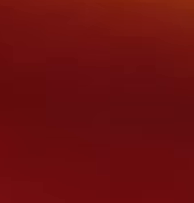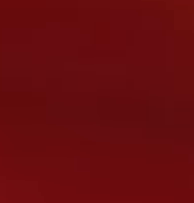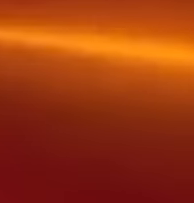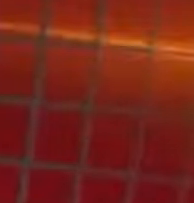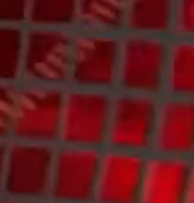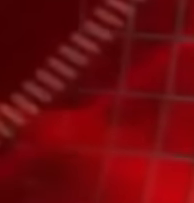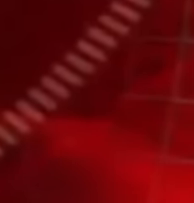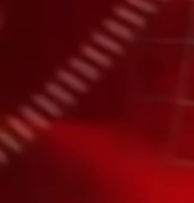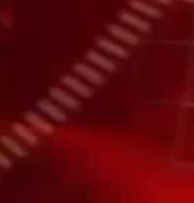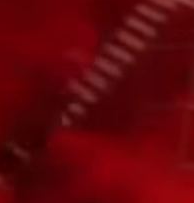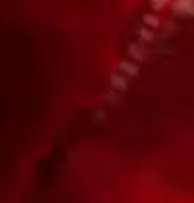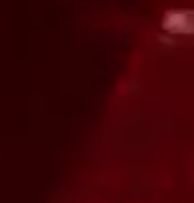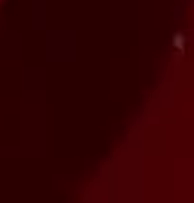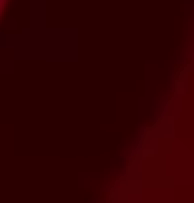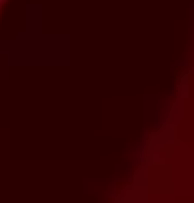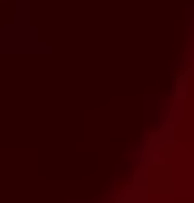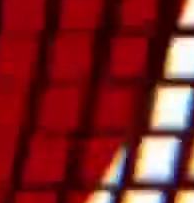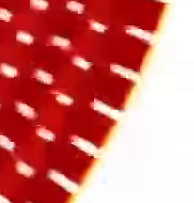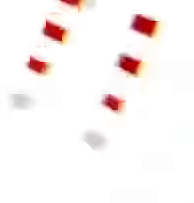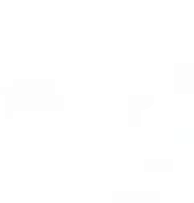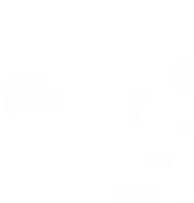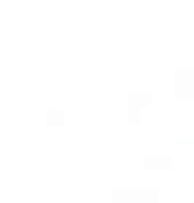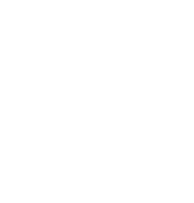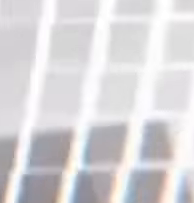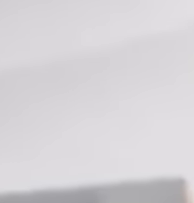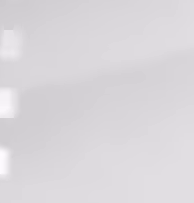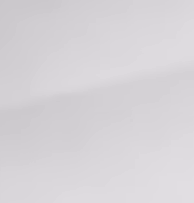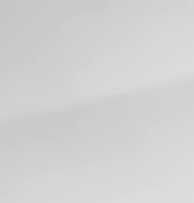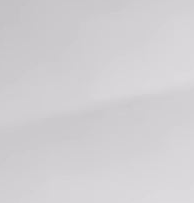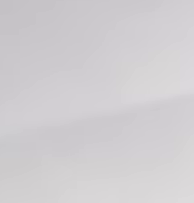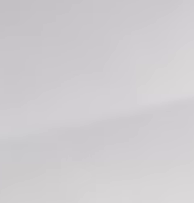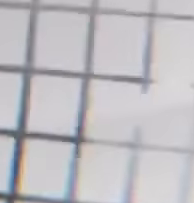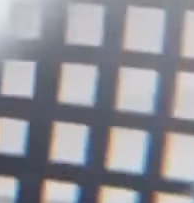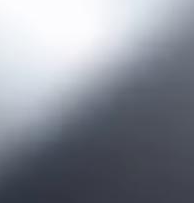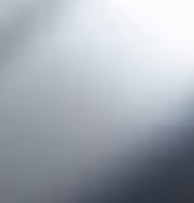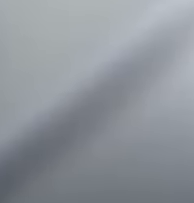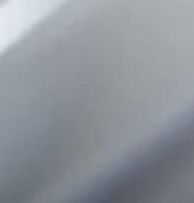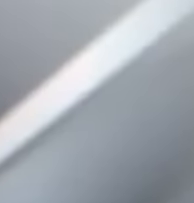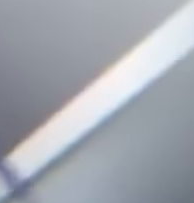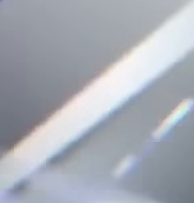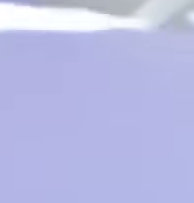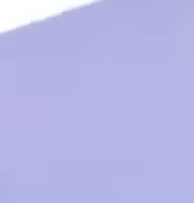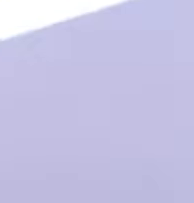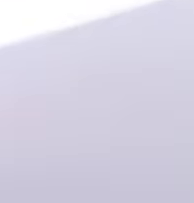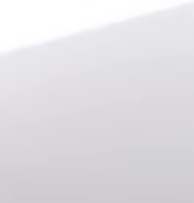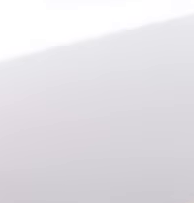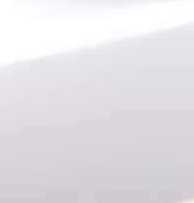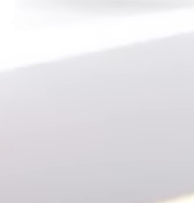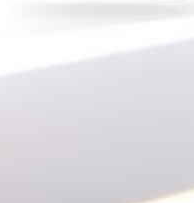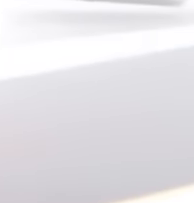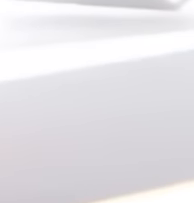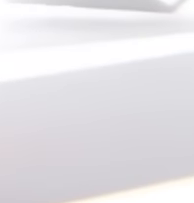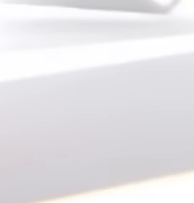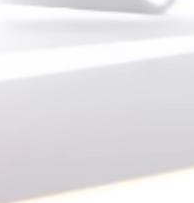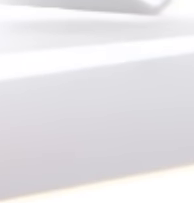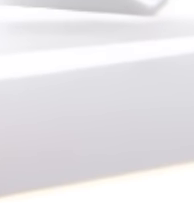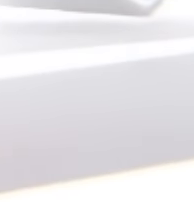Live mula sa GMA Network Center, 20 taon nang nakatutok. 24